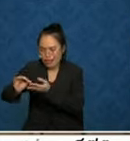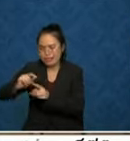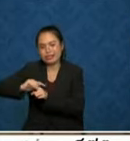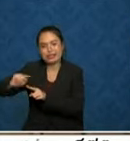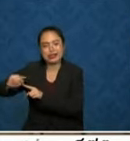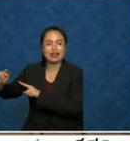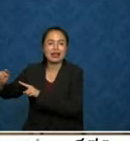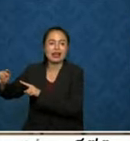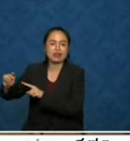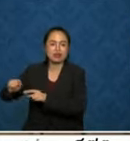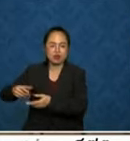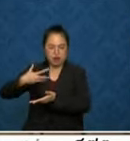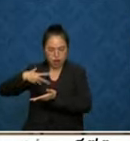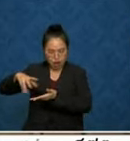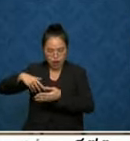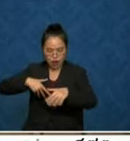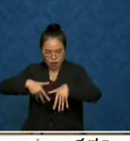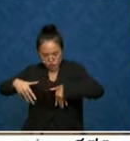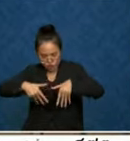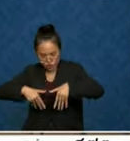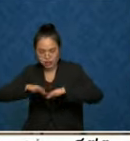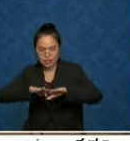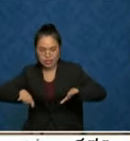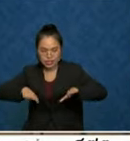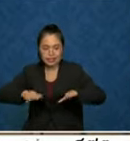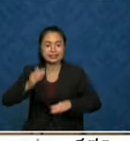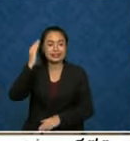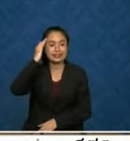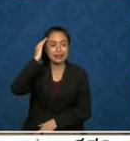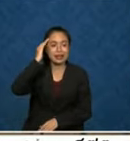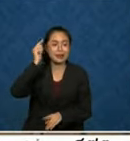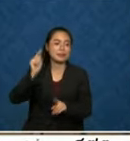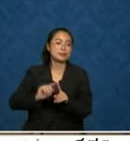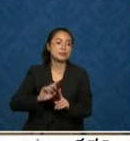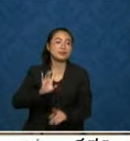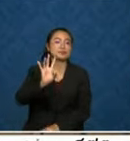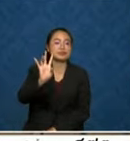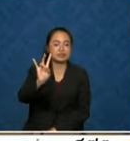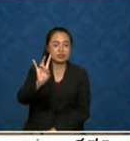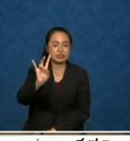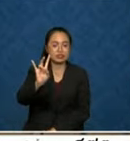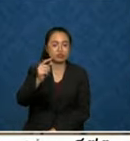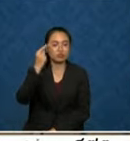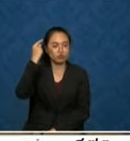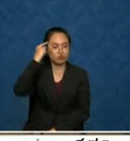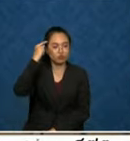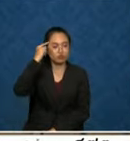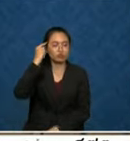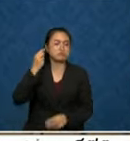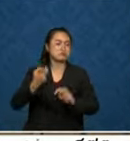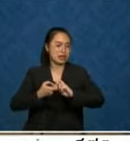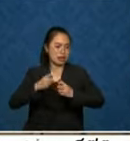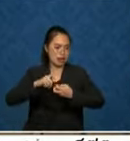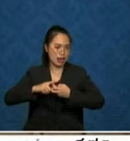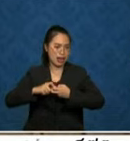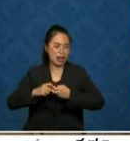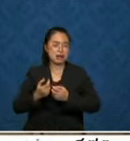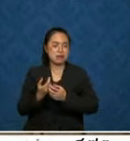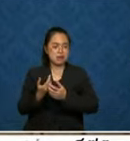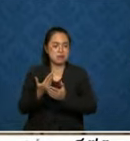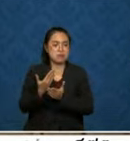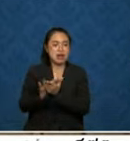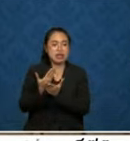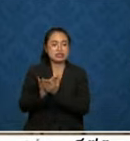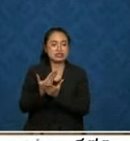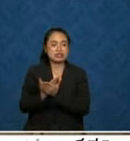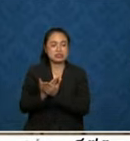ยแพร่ความรู้ให้กับทั้งนักเรียนและประชาชนหรือกรณีที่7การรู้เท่าทันภัยทางการเงินนี่ก็เข้ากับเหตุการณ์ที่ทำ